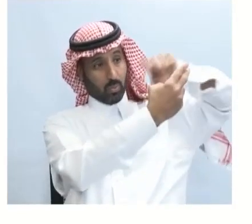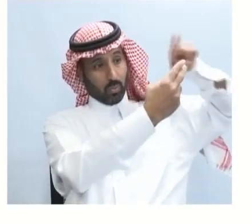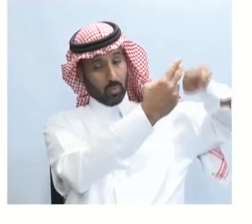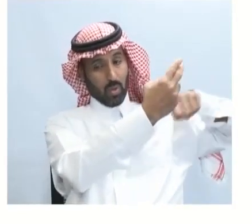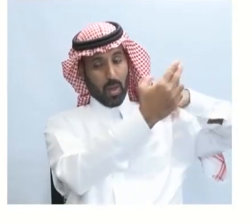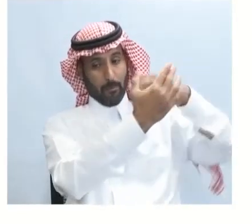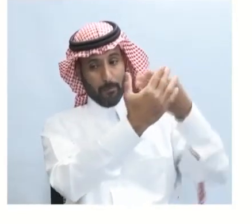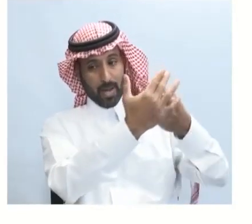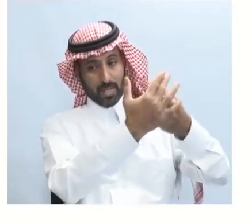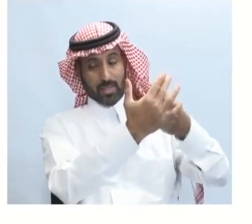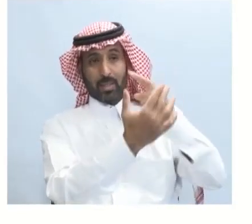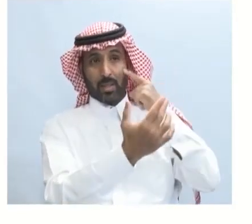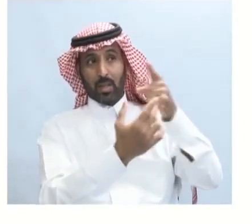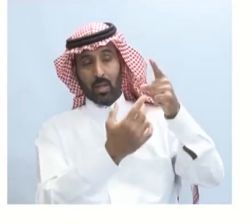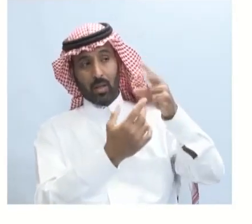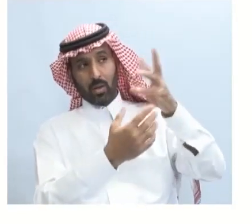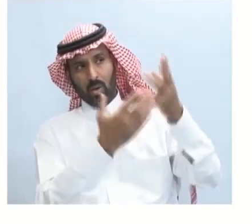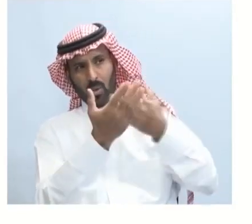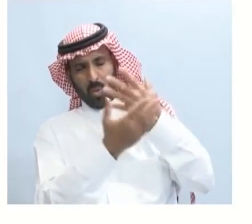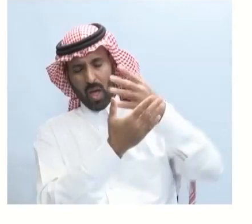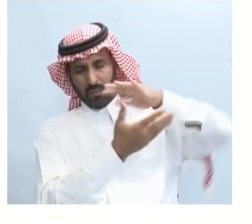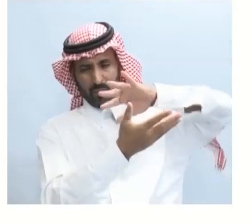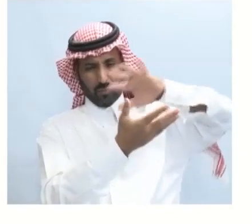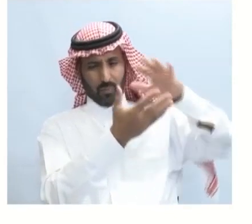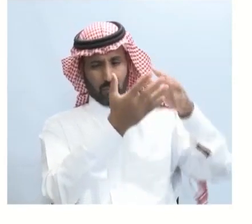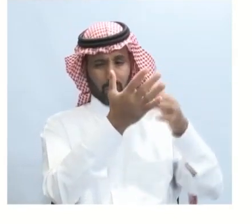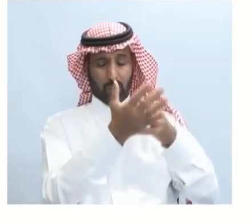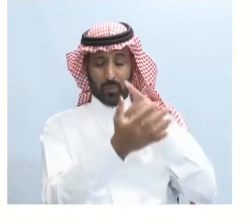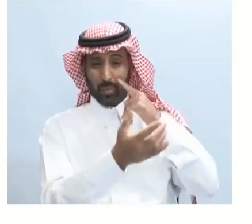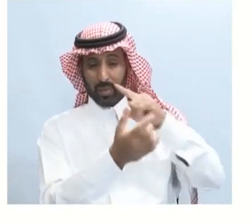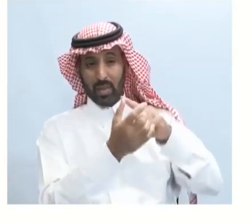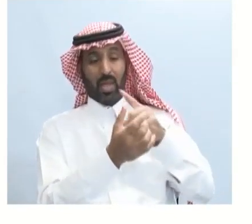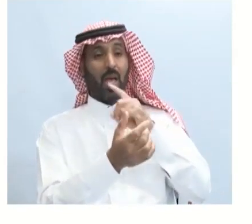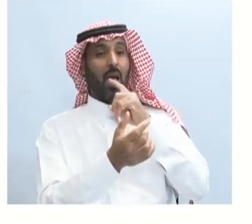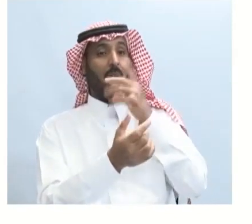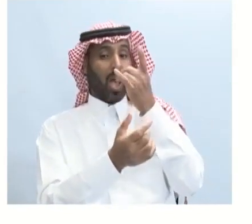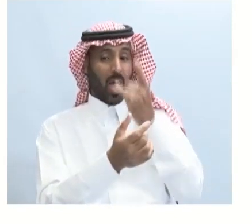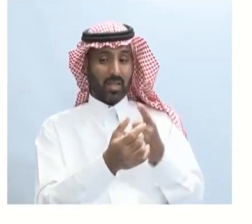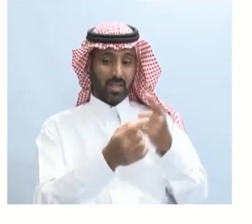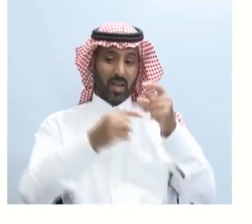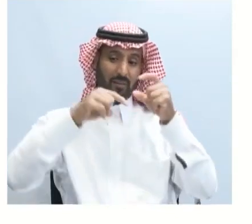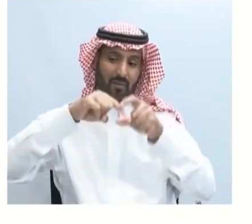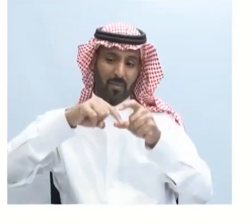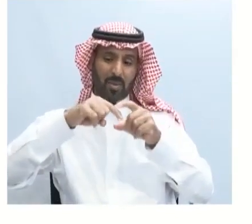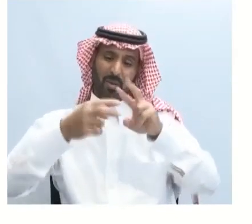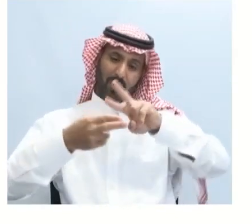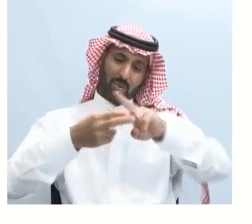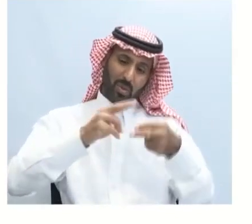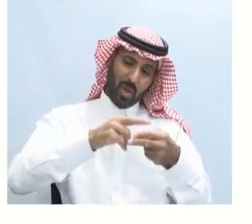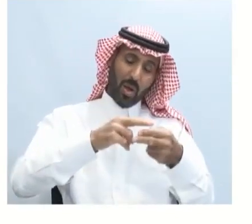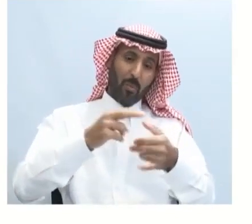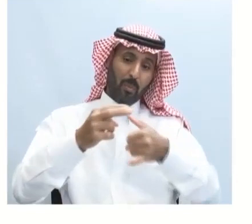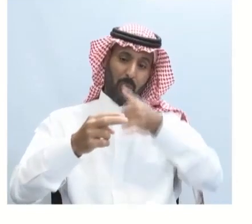نتيجه لمحاكاه العلماء للظروف في الفضاء تبين ان حوالي 10% من هذه الماده يتم تحويلها الى